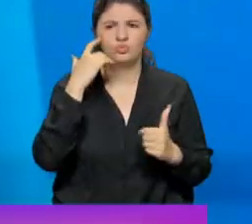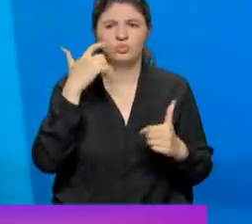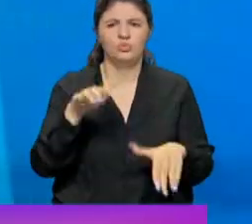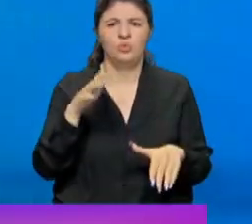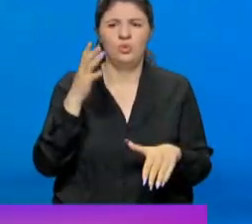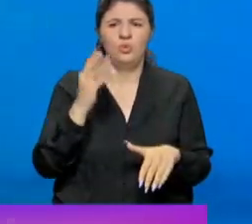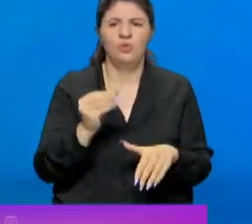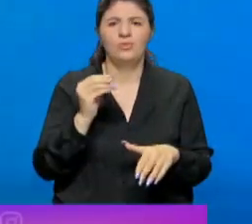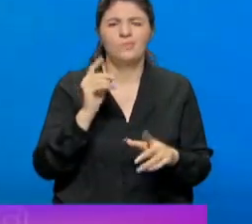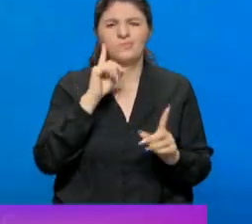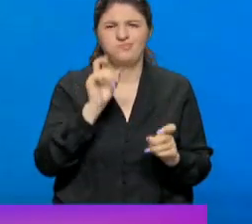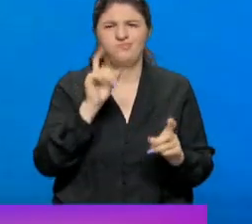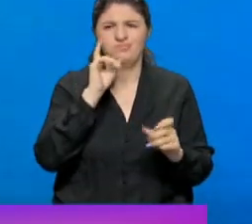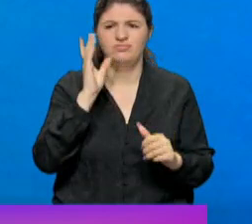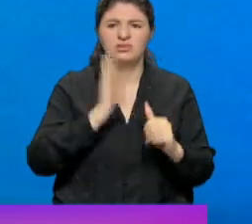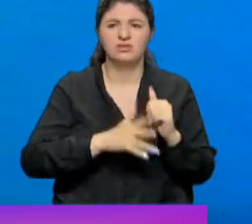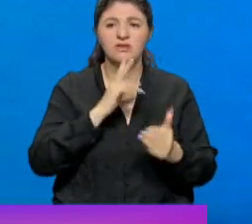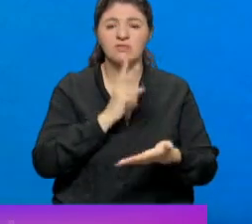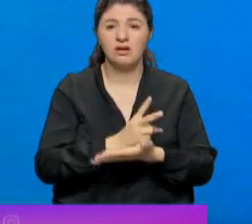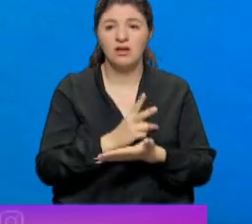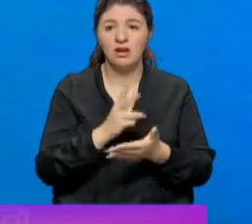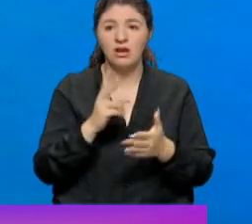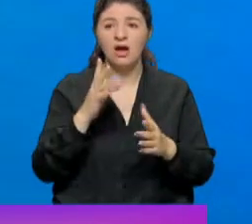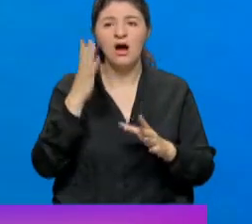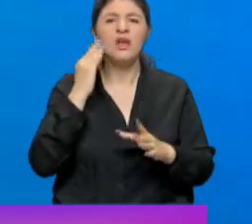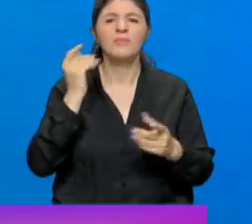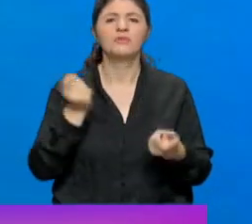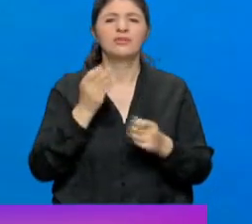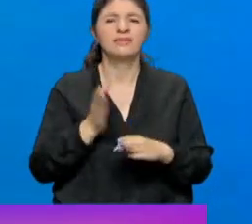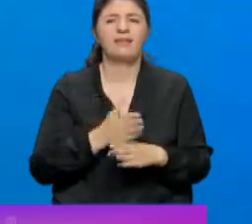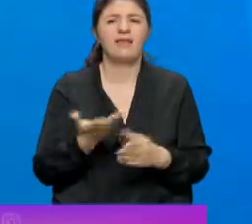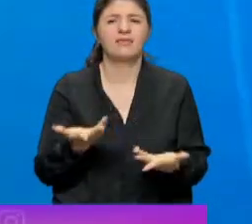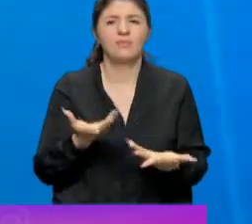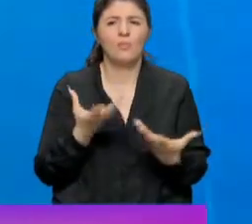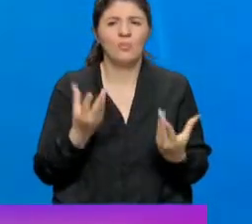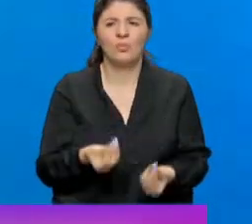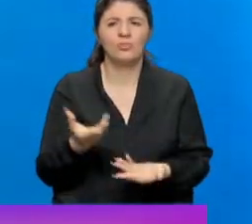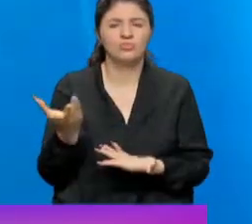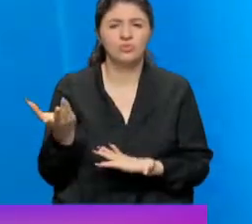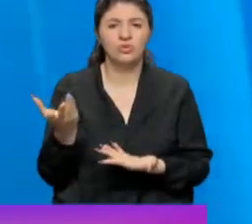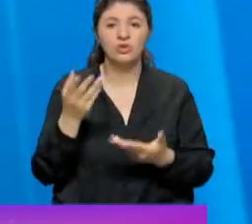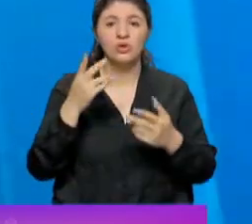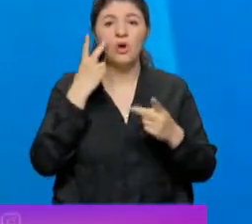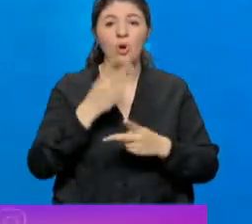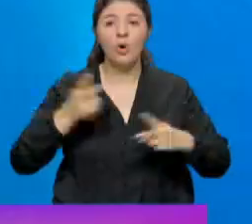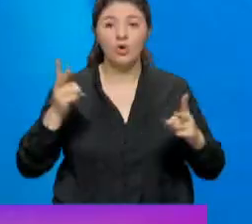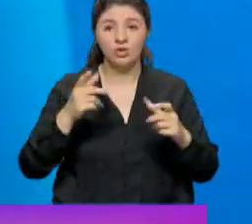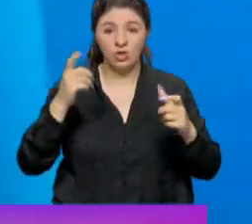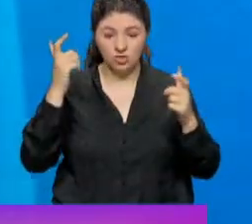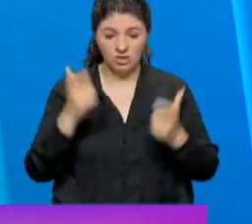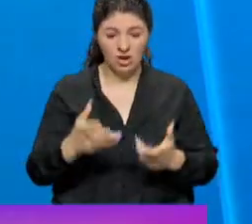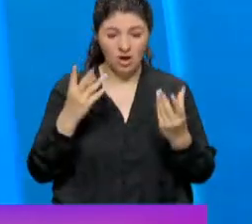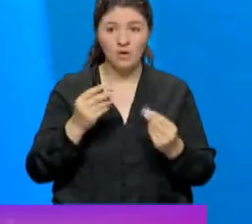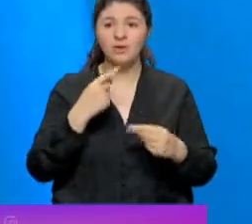şaşırdığımız yadırgadı ımız yasak kararları anlamaya çalışıyoruz Neden Ne oldu özgürlükler Ülkesi